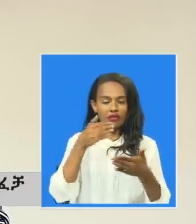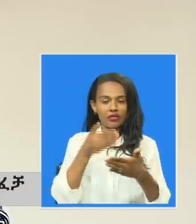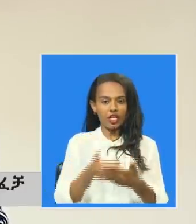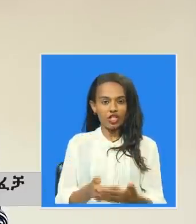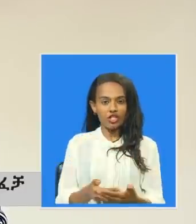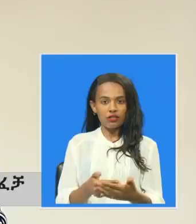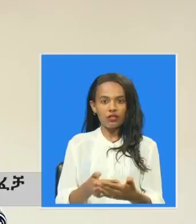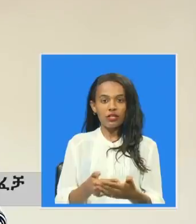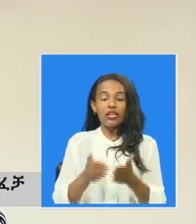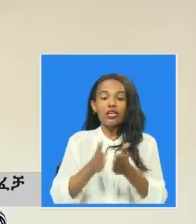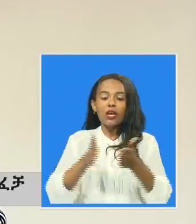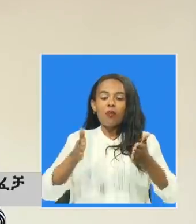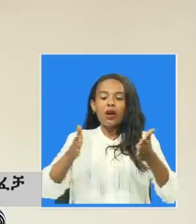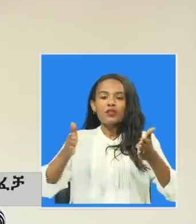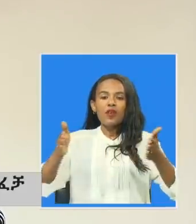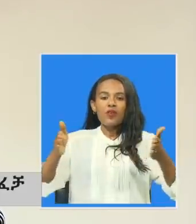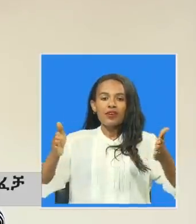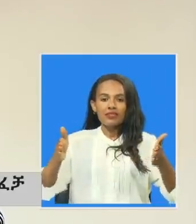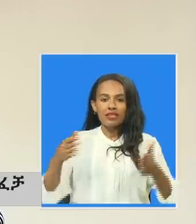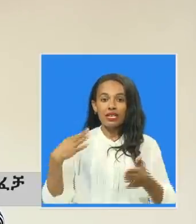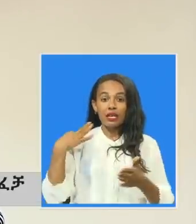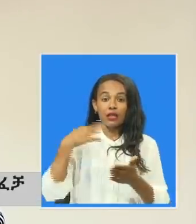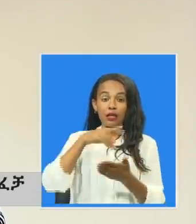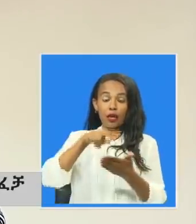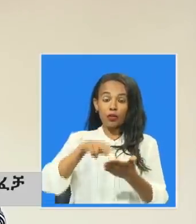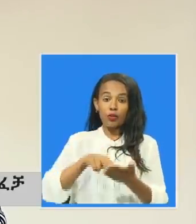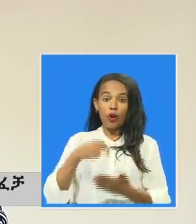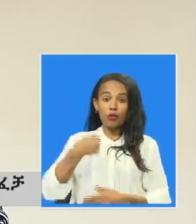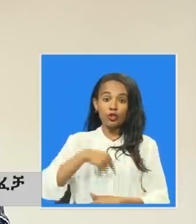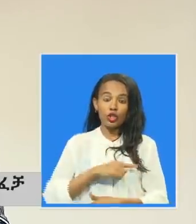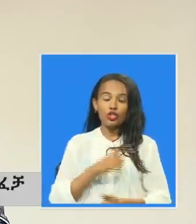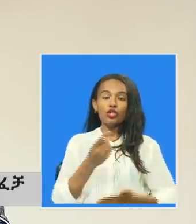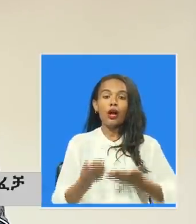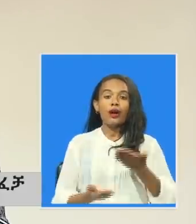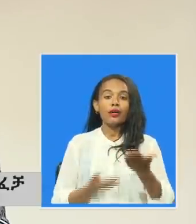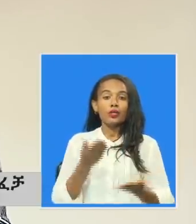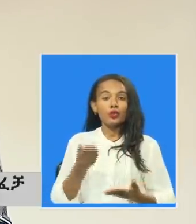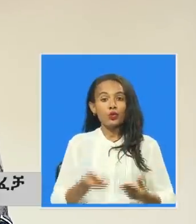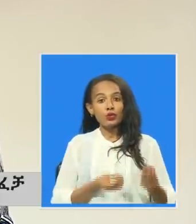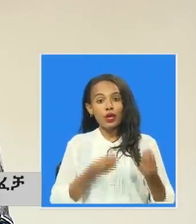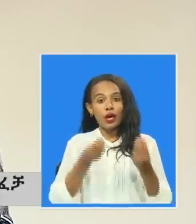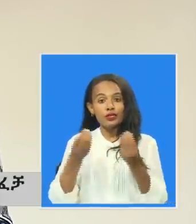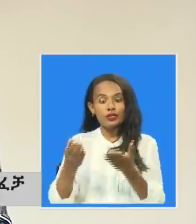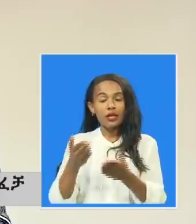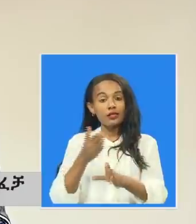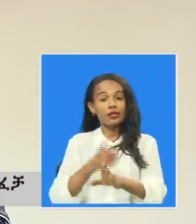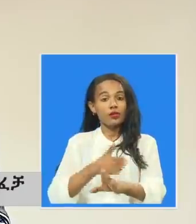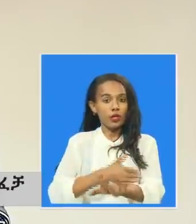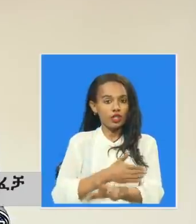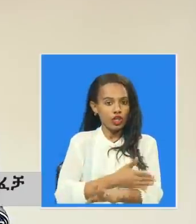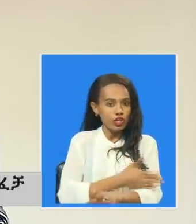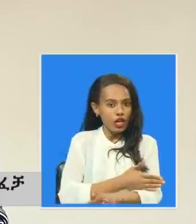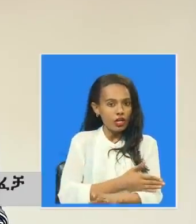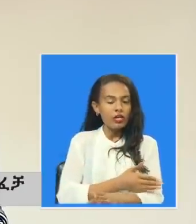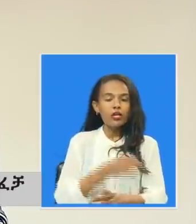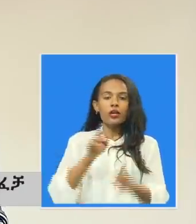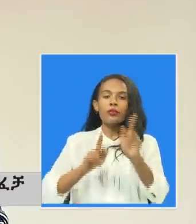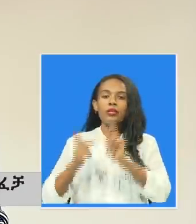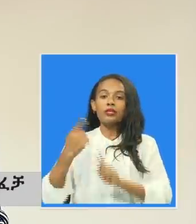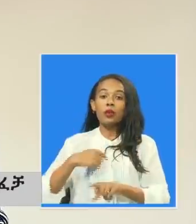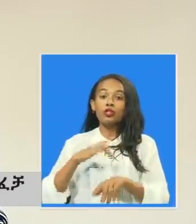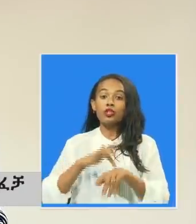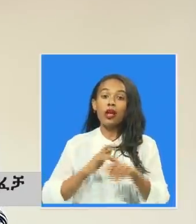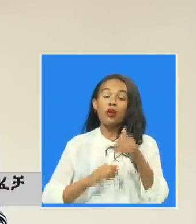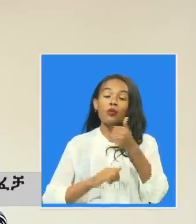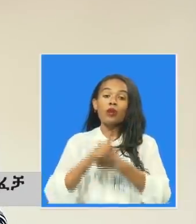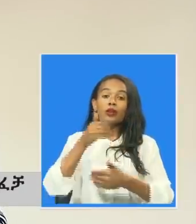ተደራሽነትን የማስፋፋት የጤና ተቋሞቻችን አገልግሎት አሰጣጥን ማሻሻል በህዝባችን ላይ